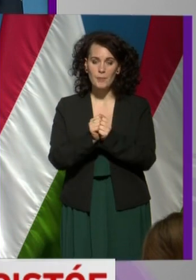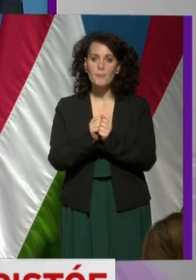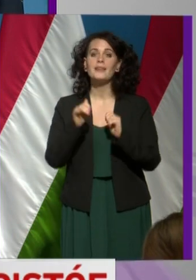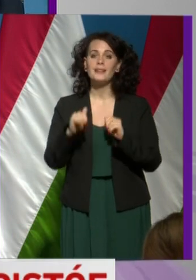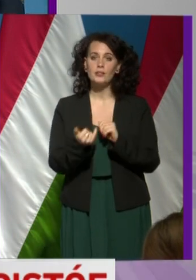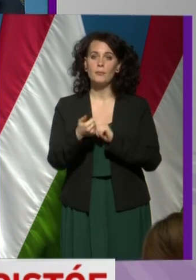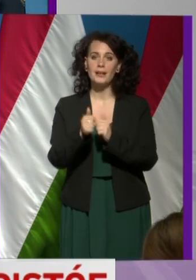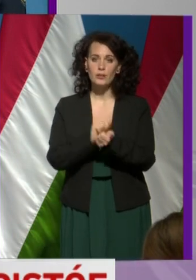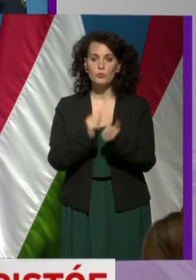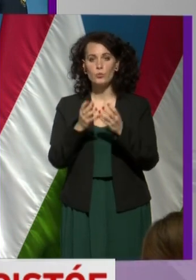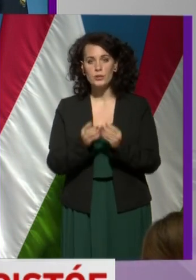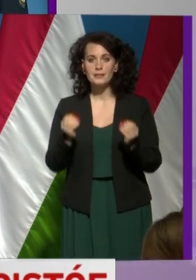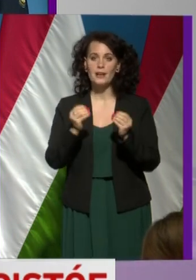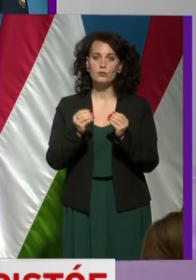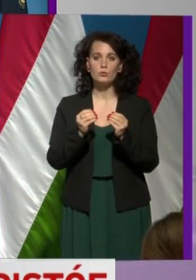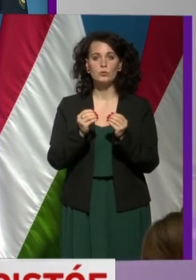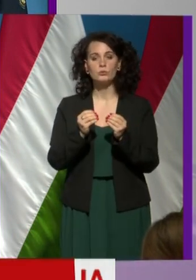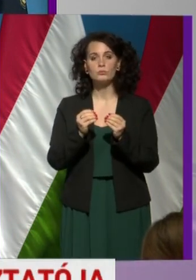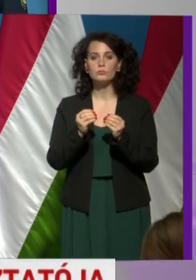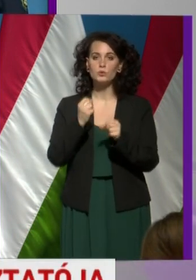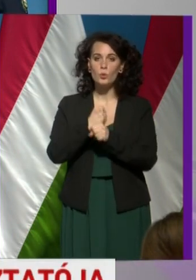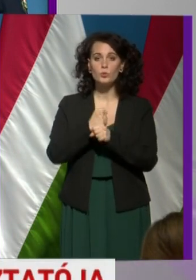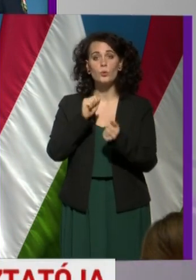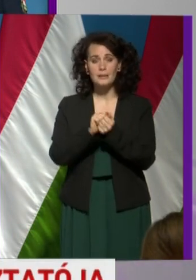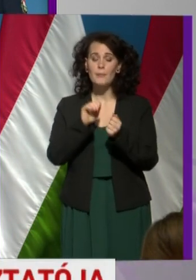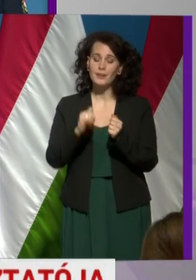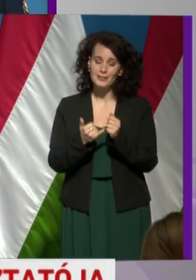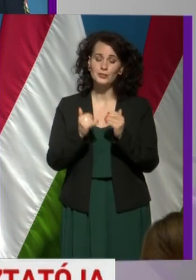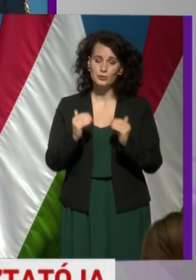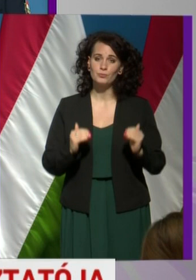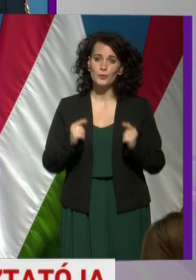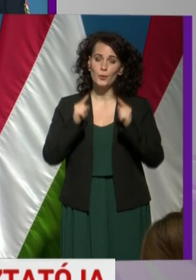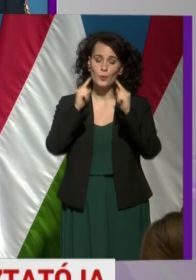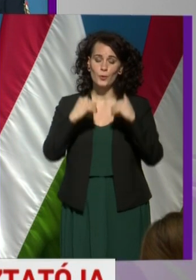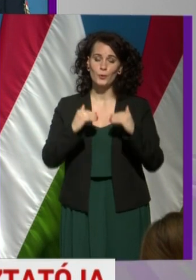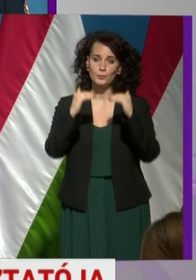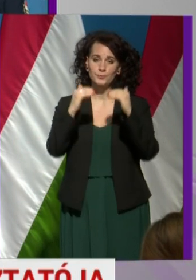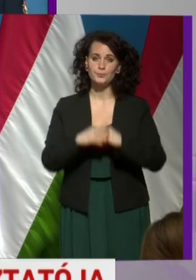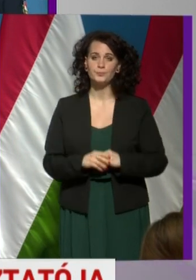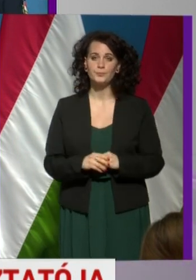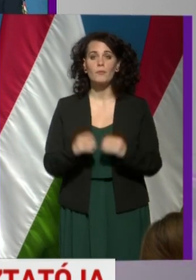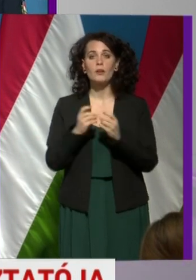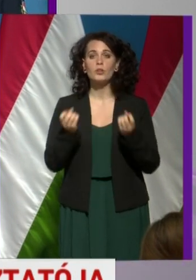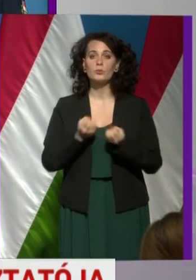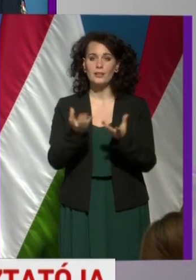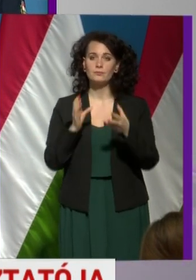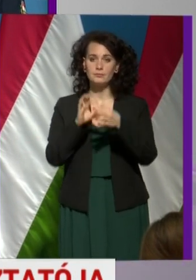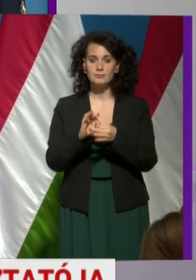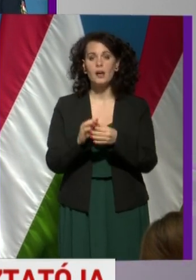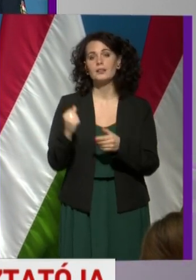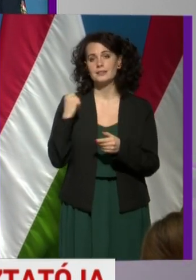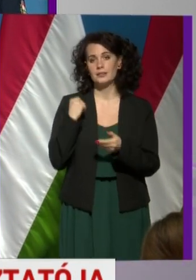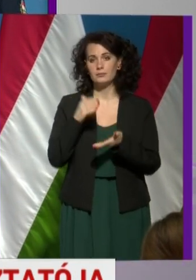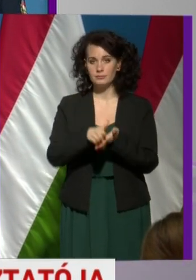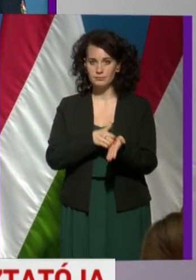a gyógyításon dolgozóknak a feladata is. Ami a sajtótájékoztató menetét illeti, maradnánk a tegnap